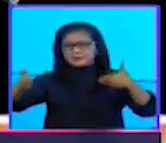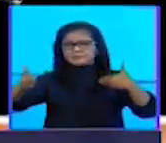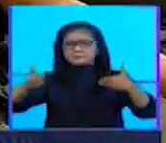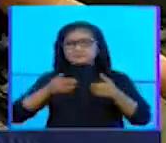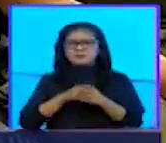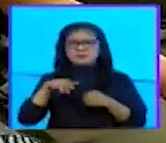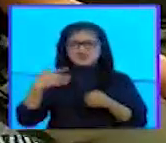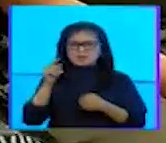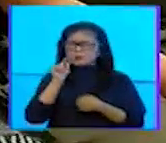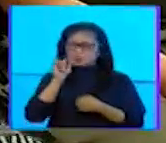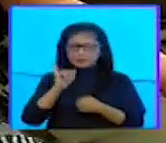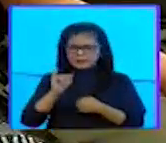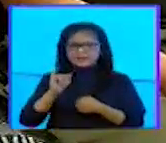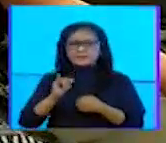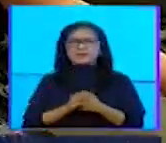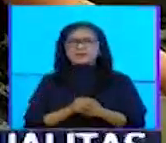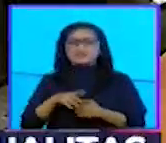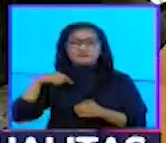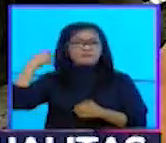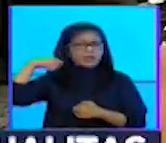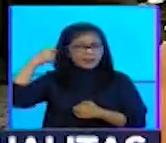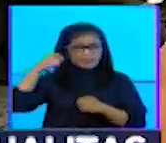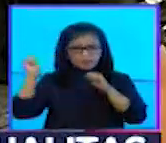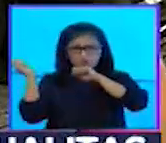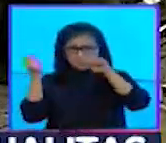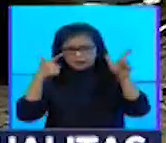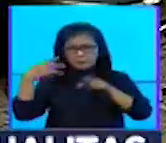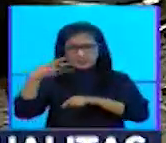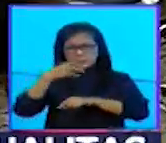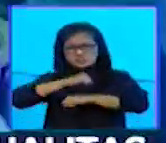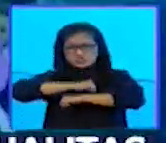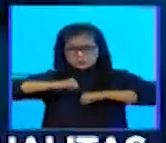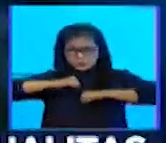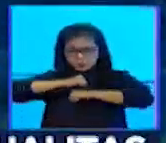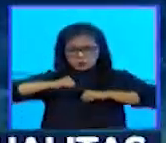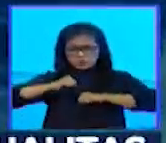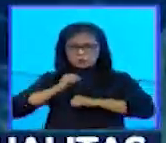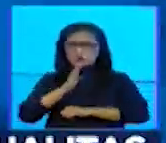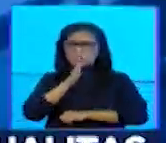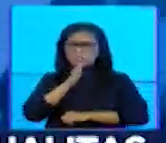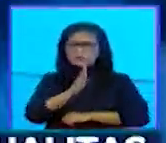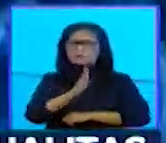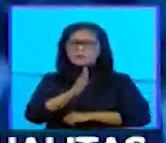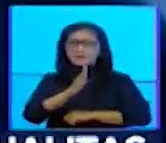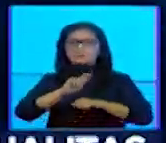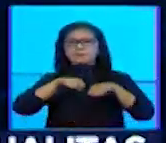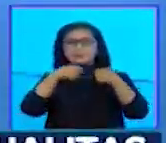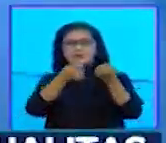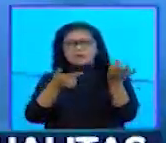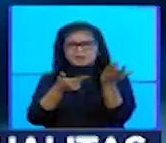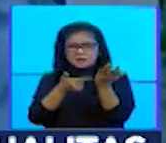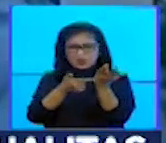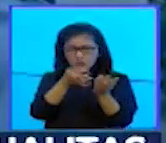unik lah. Film series dengan konsep e-sport ini merupakan salah satu komitmen Vision Plus dalam menyajikan konten-konten segar